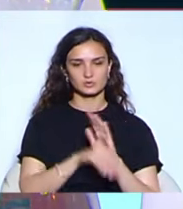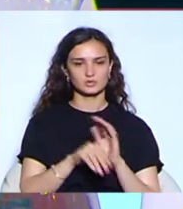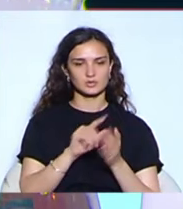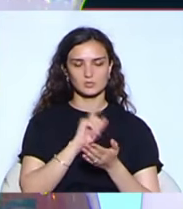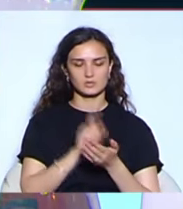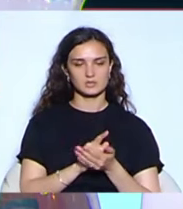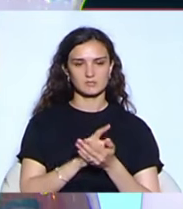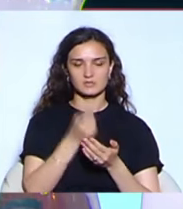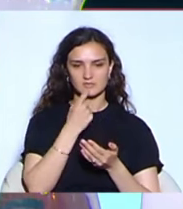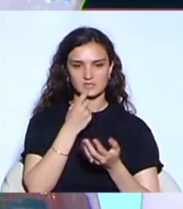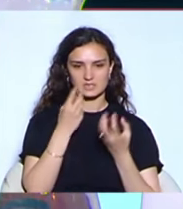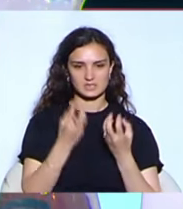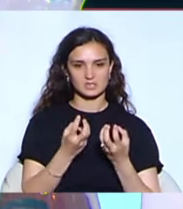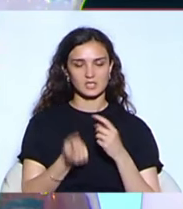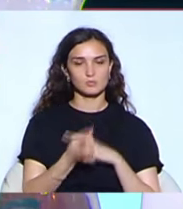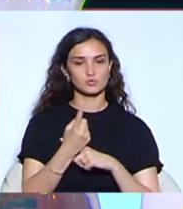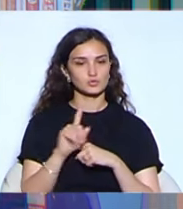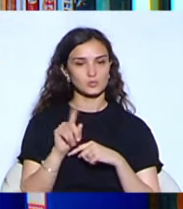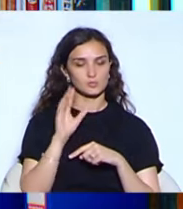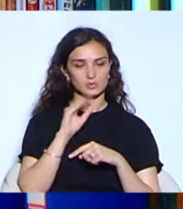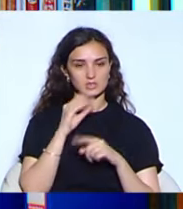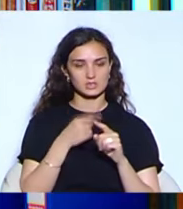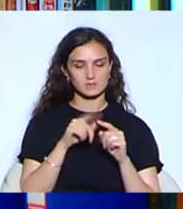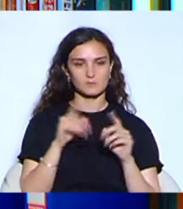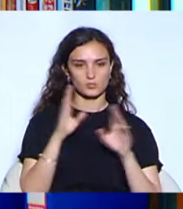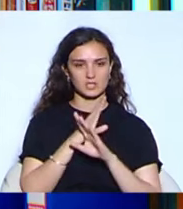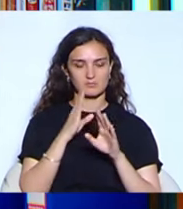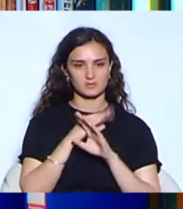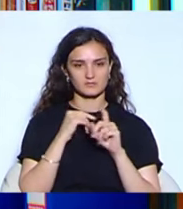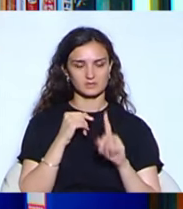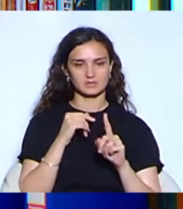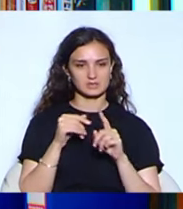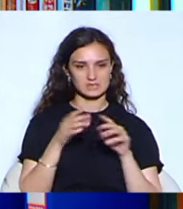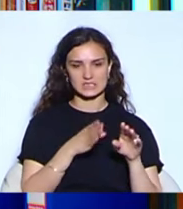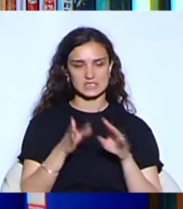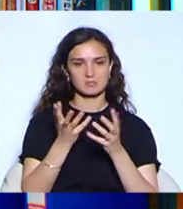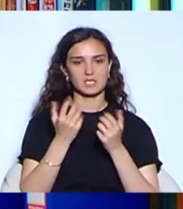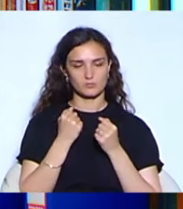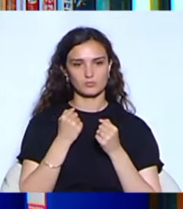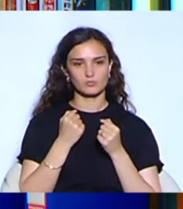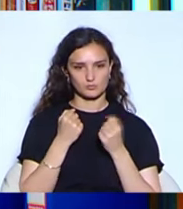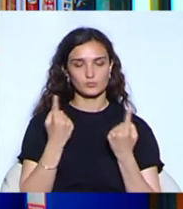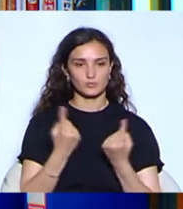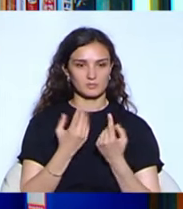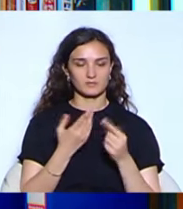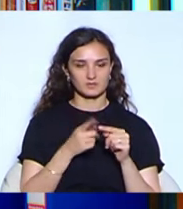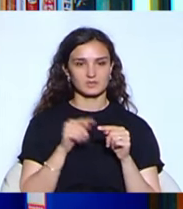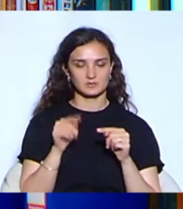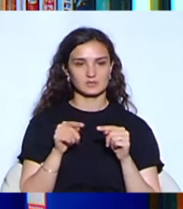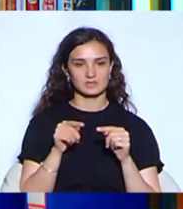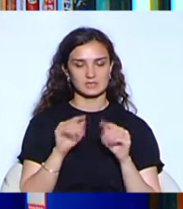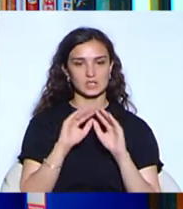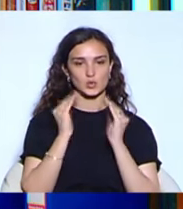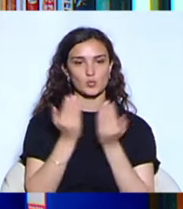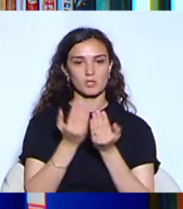ცილოვან პროდუქტებში აქ არის კვერცხი და აღმოჩნდა, რომ როდესაც ბუნებრივი გზით არის მიღებული, ბუნებრივია ეს გზაც, რომელიც